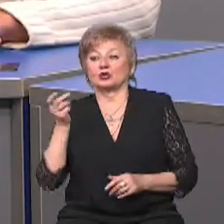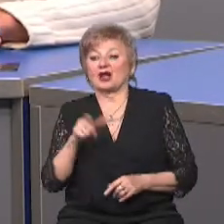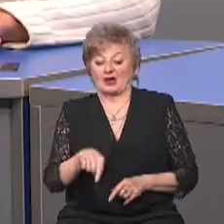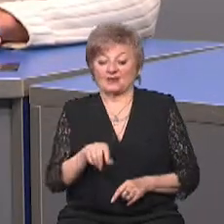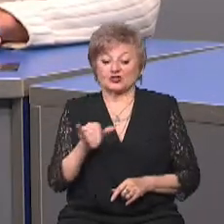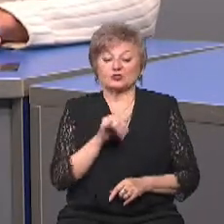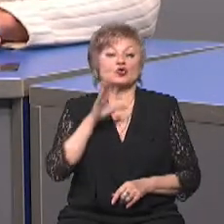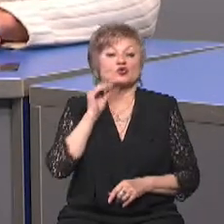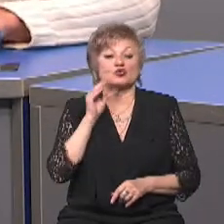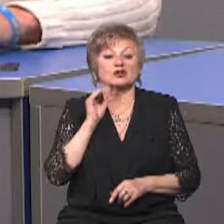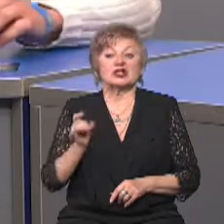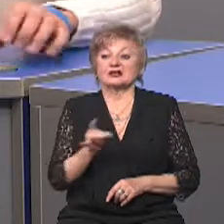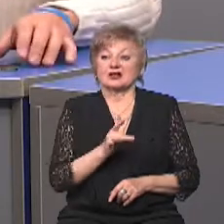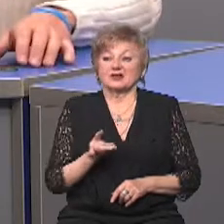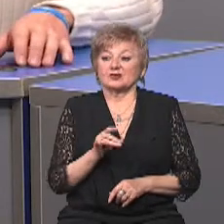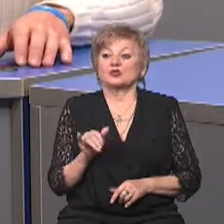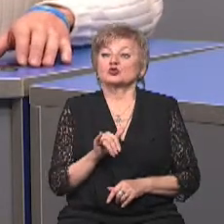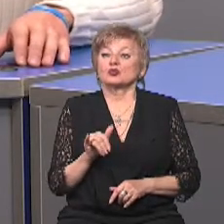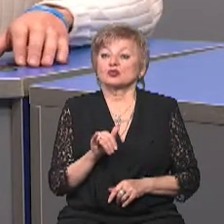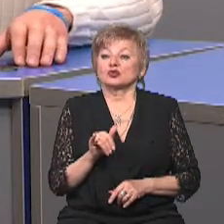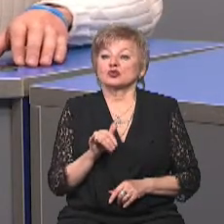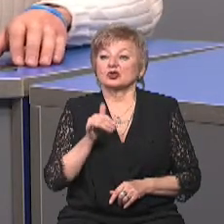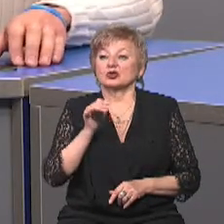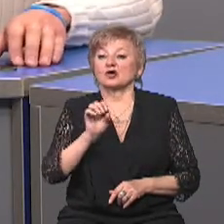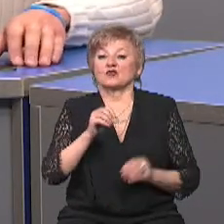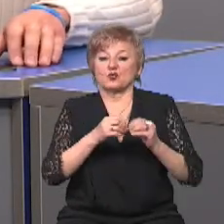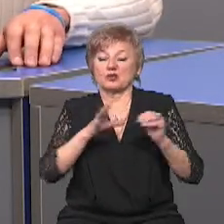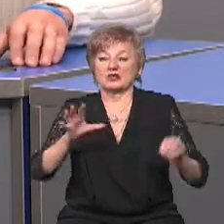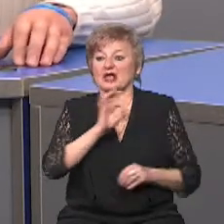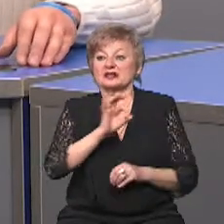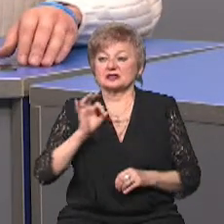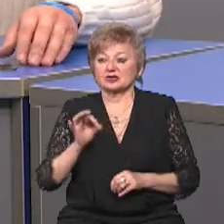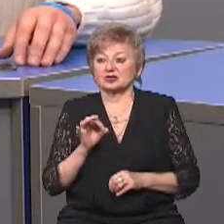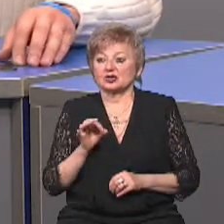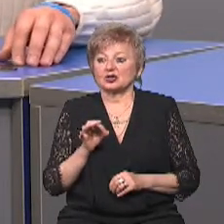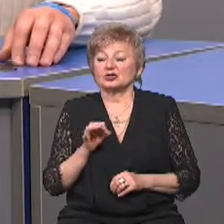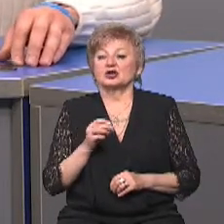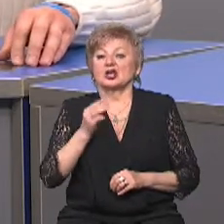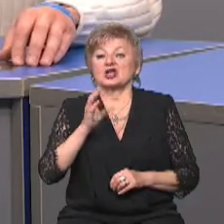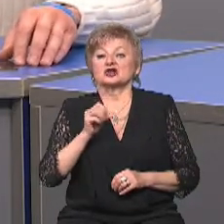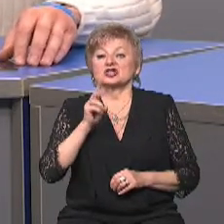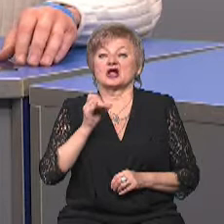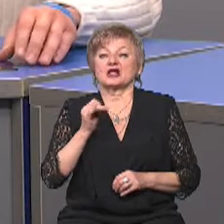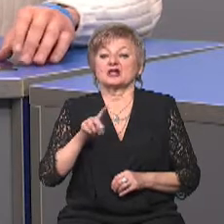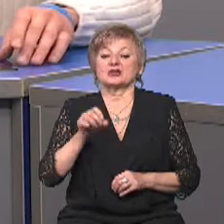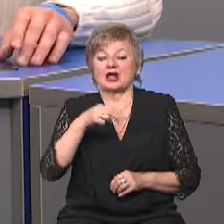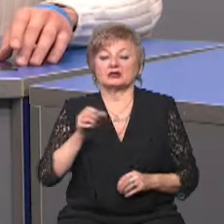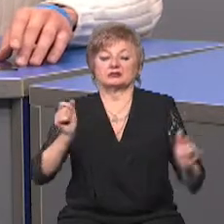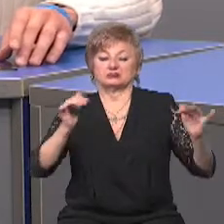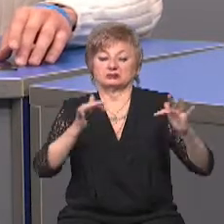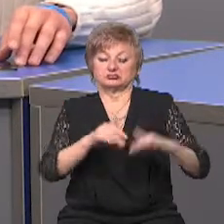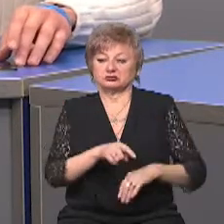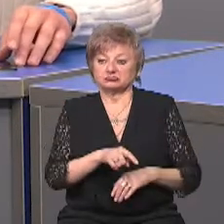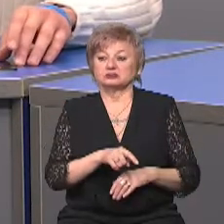суботу буде в Шученковському районі в 15 часов возле Шекеленте собираемся. Акція буде проведена